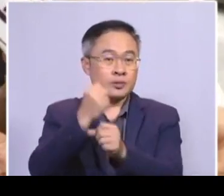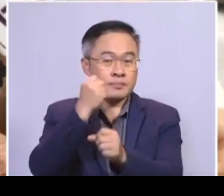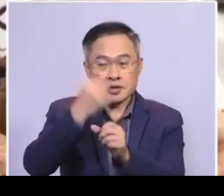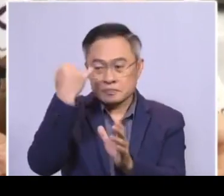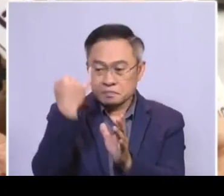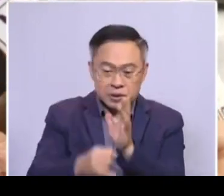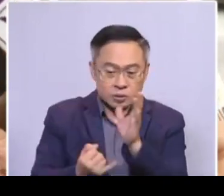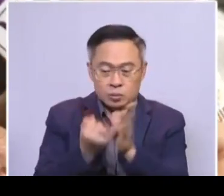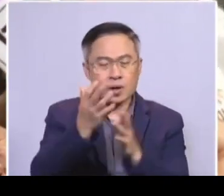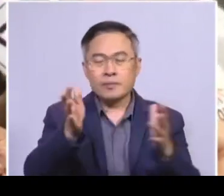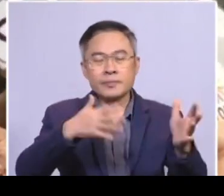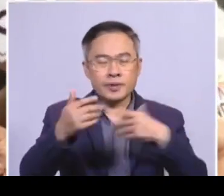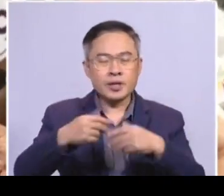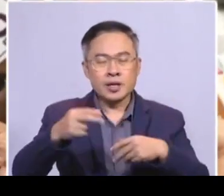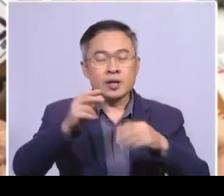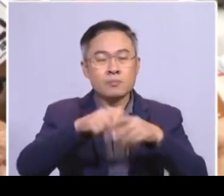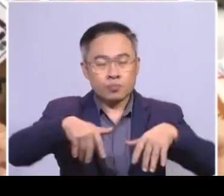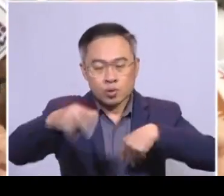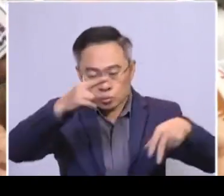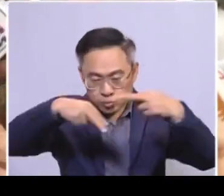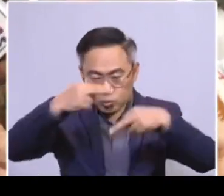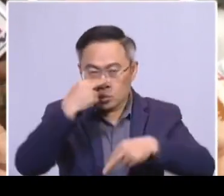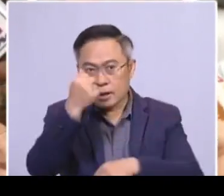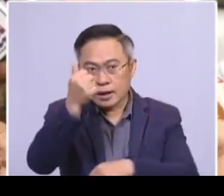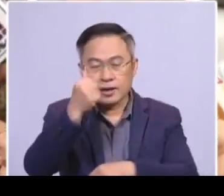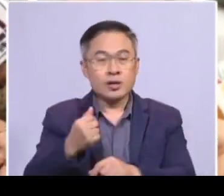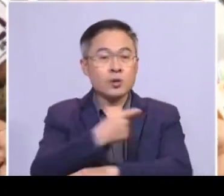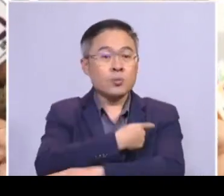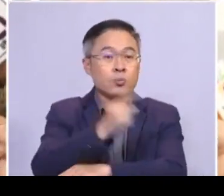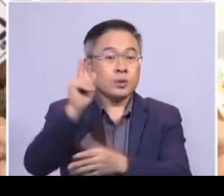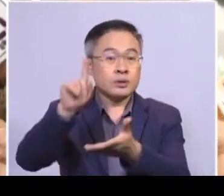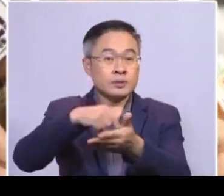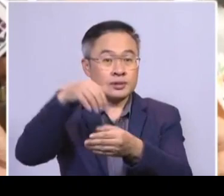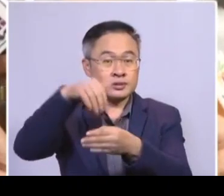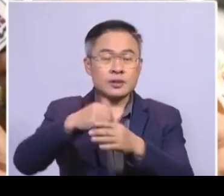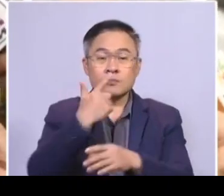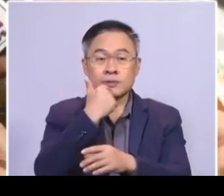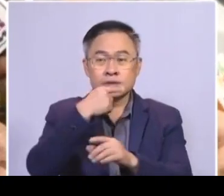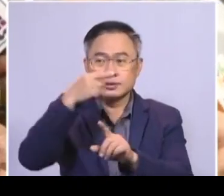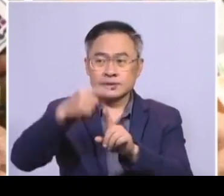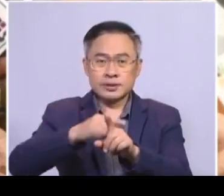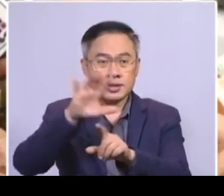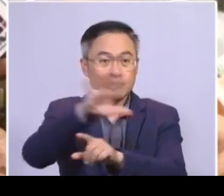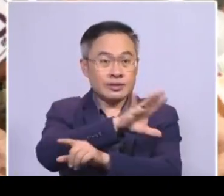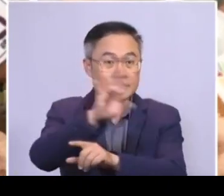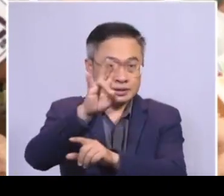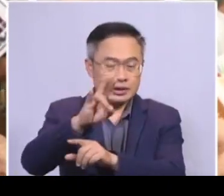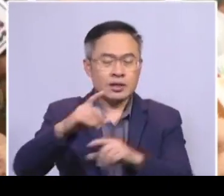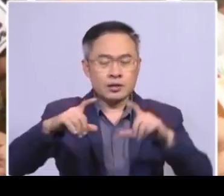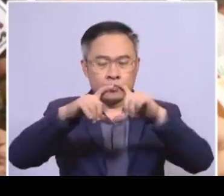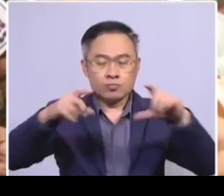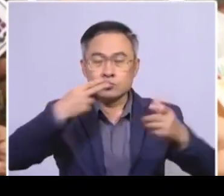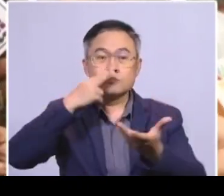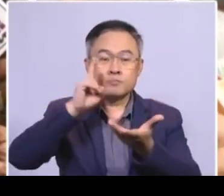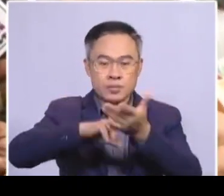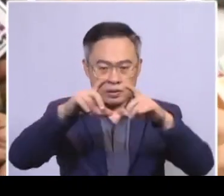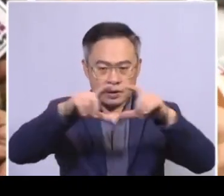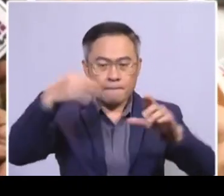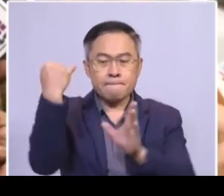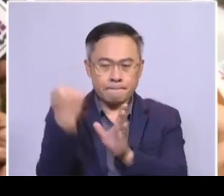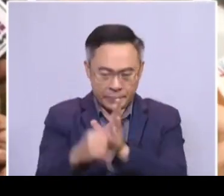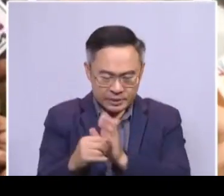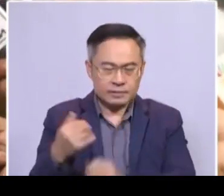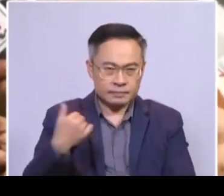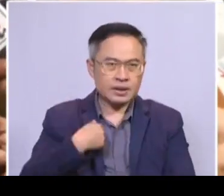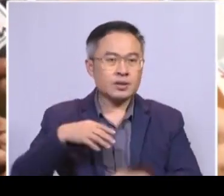วยกันตรวจสอบโดยวันเลือกตั้งล่วงหน้าก็ยอมรับว่ามีความผิดพลาดจริงเรื่องของการจ่าหน้าซองแต่ย้ำว่ามีจำนวนน้